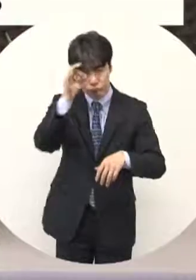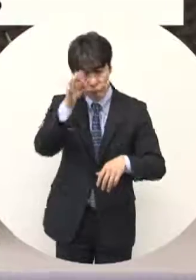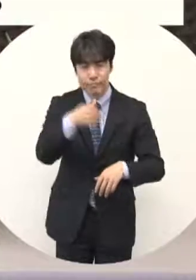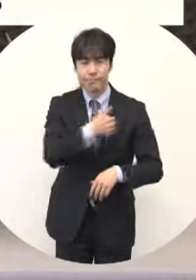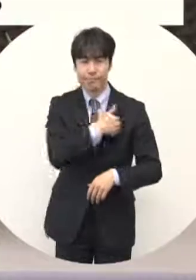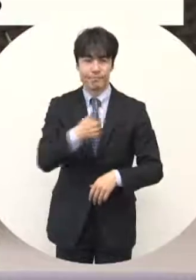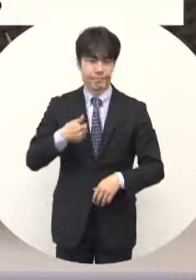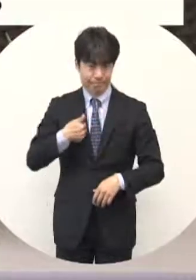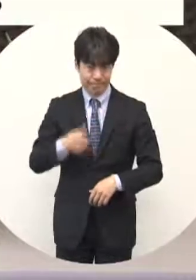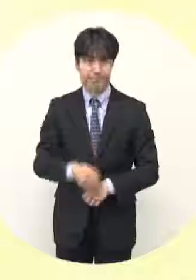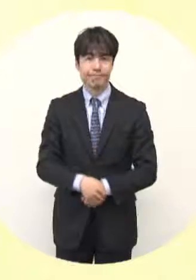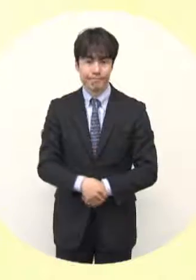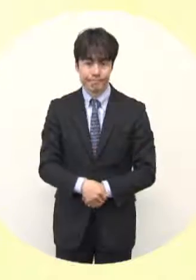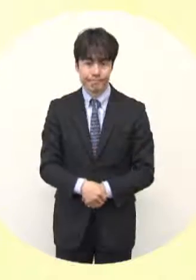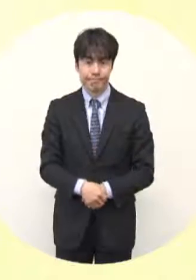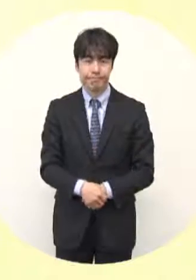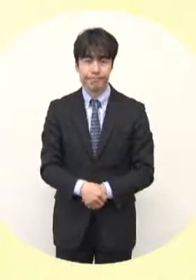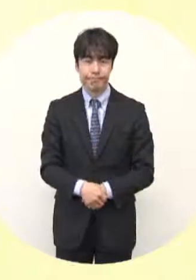けます。